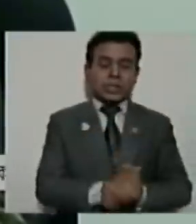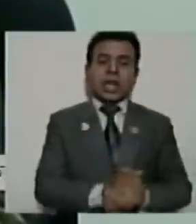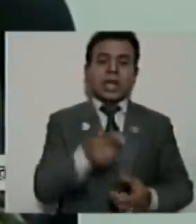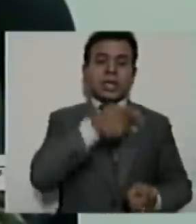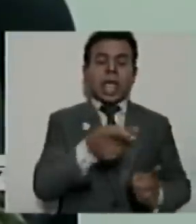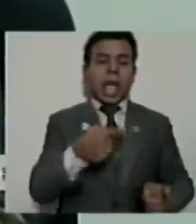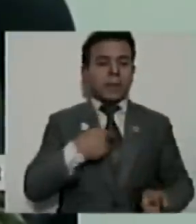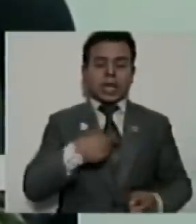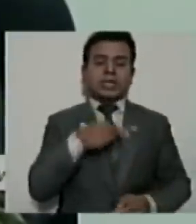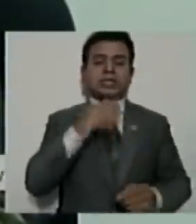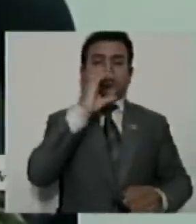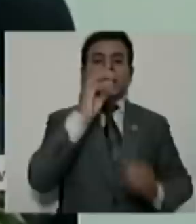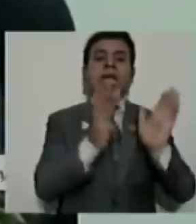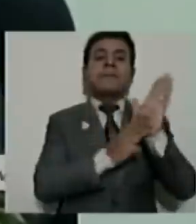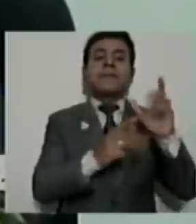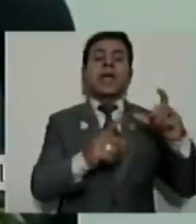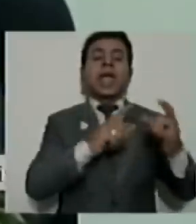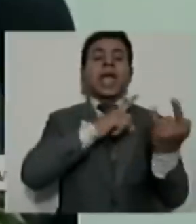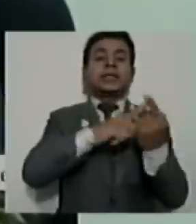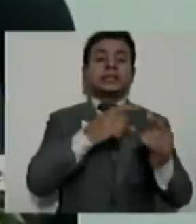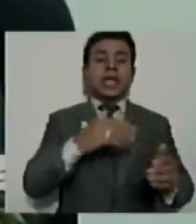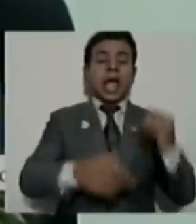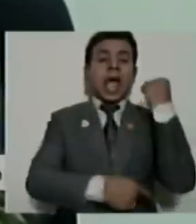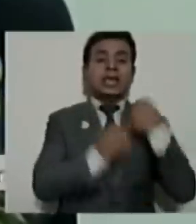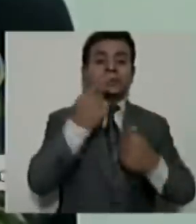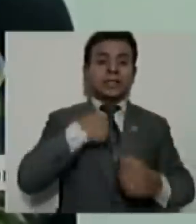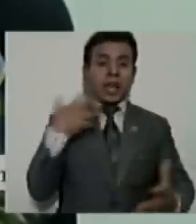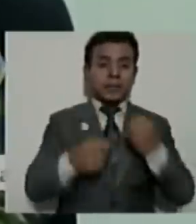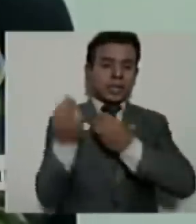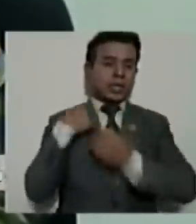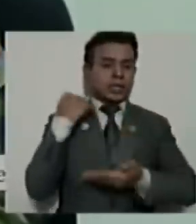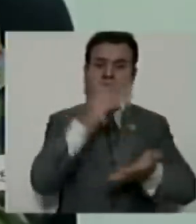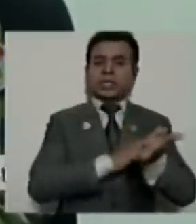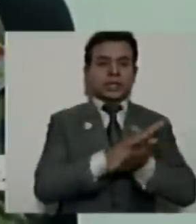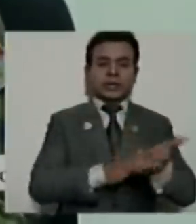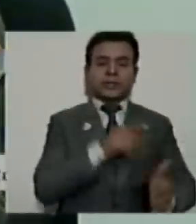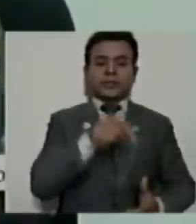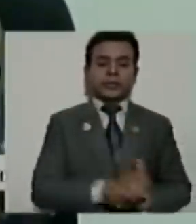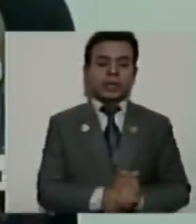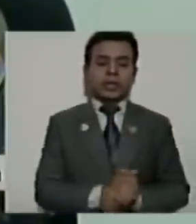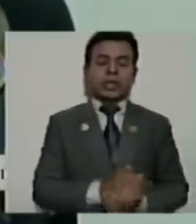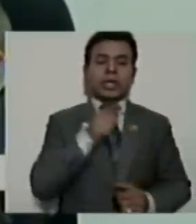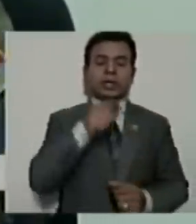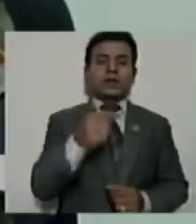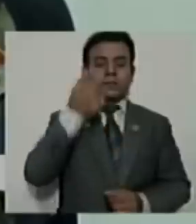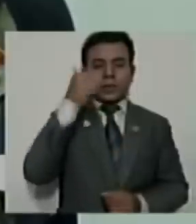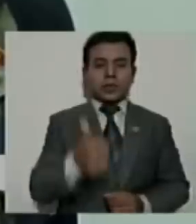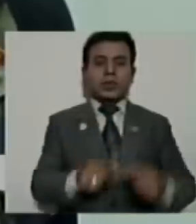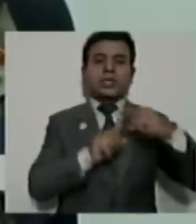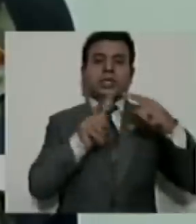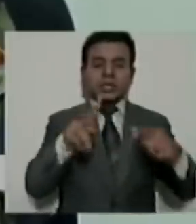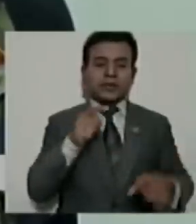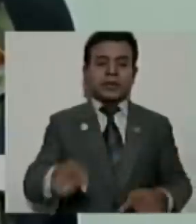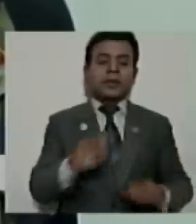দিয়ে কিছু বিভ্রান্তিমূলক ছবি প্রেরণ করা হচ্ছে। আমরা মহানগর হাসপাতাল থেকে একটি স্যাম্পল নিয়েছি যেটা